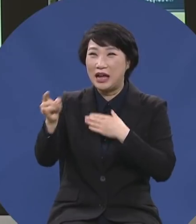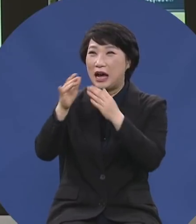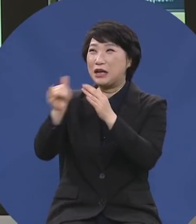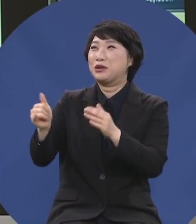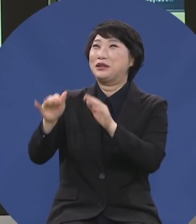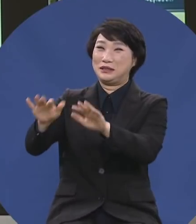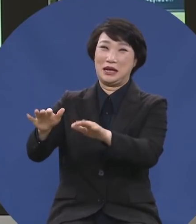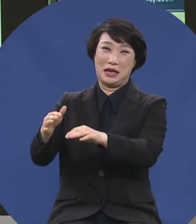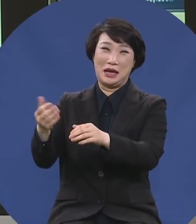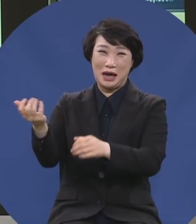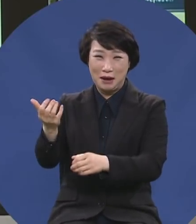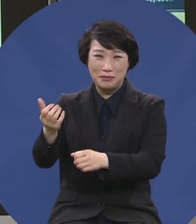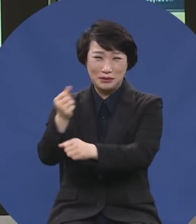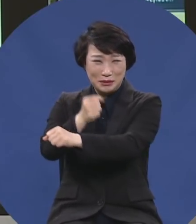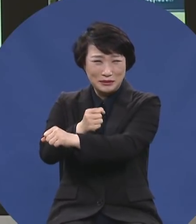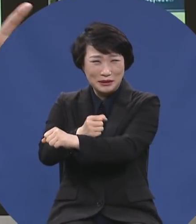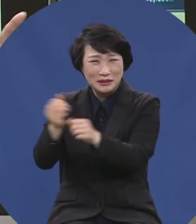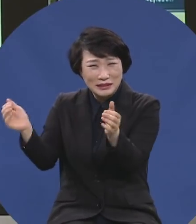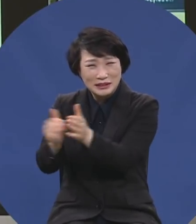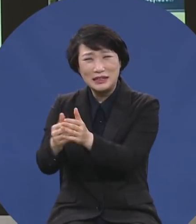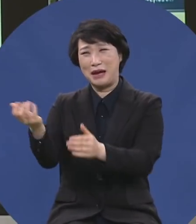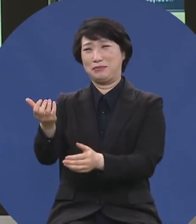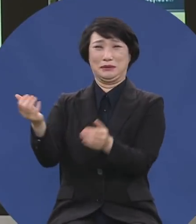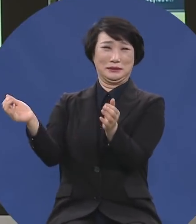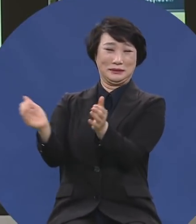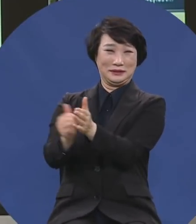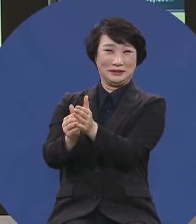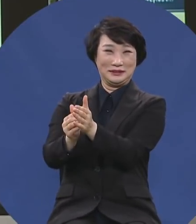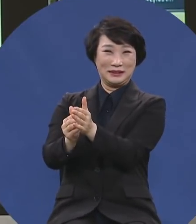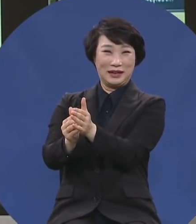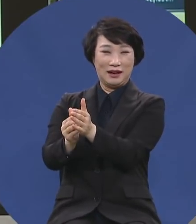끝났어. 아픔도 끝났어.